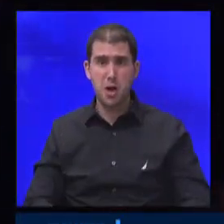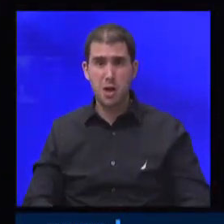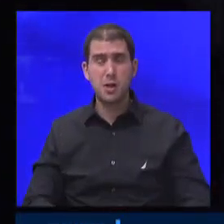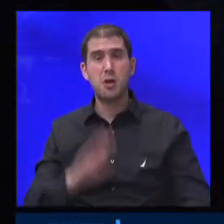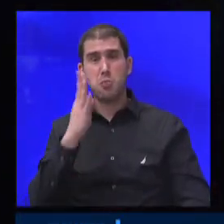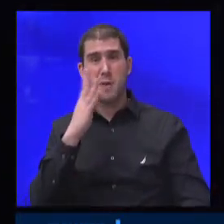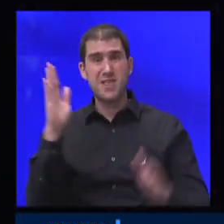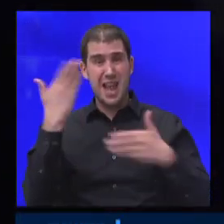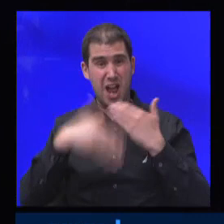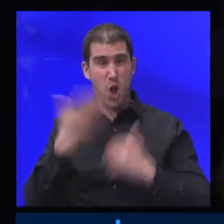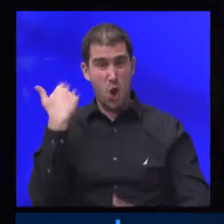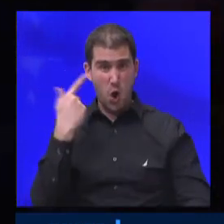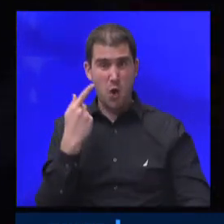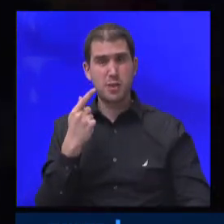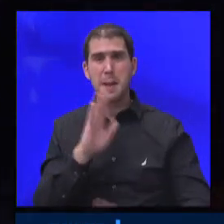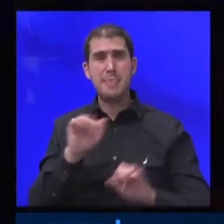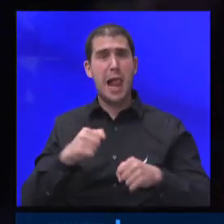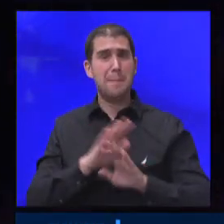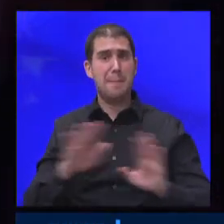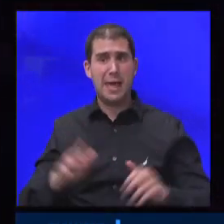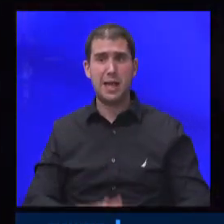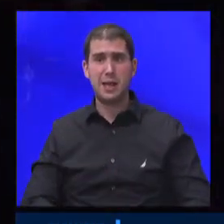בלי נעליים.